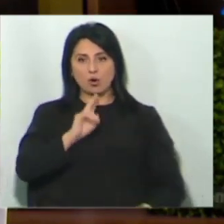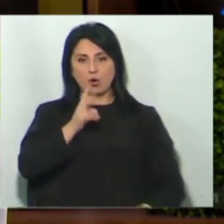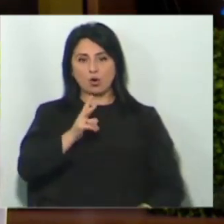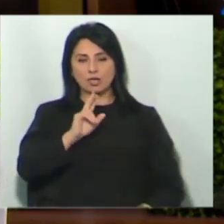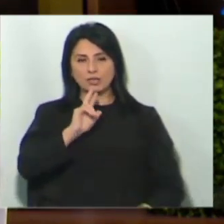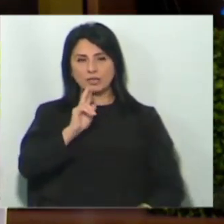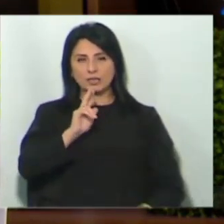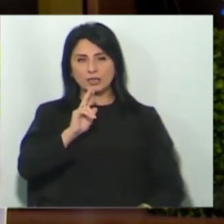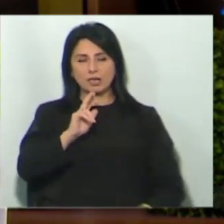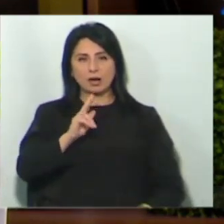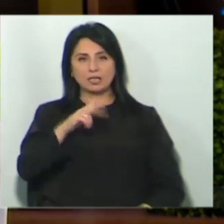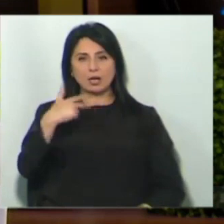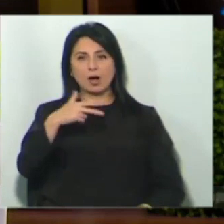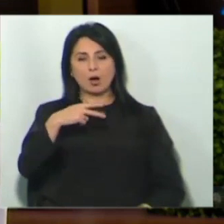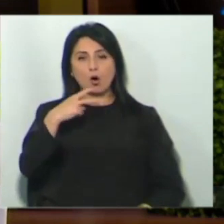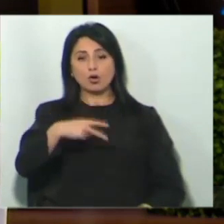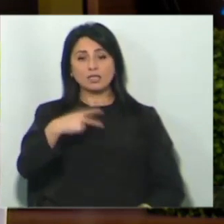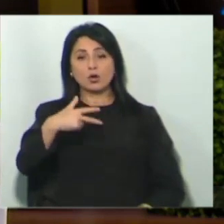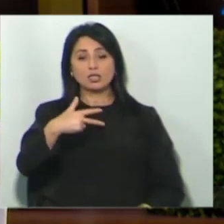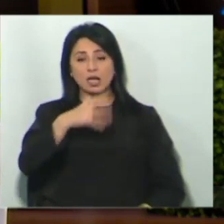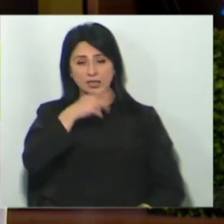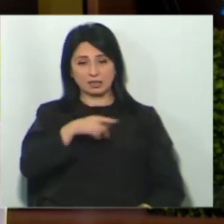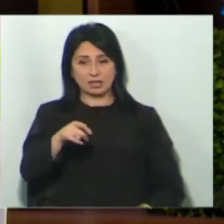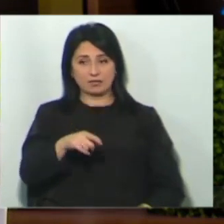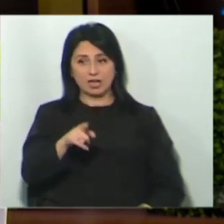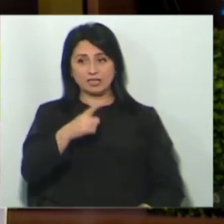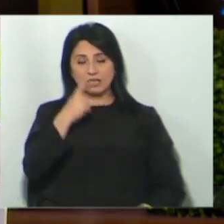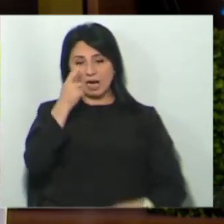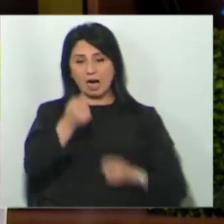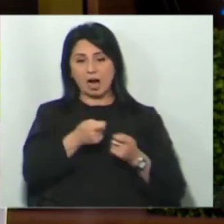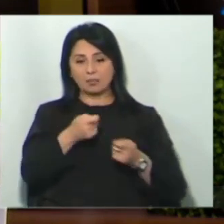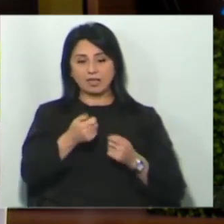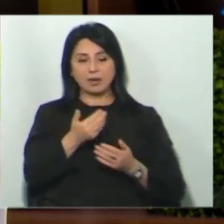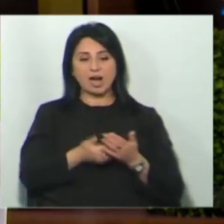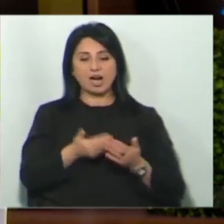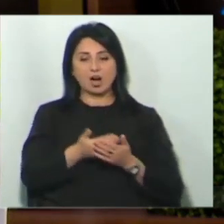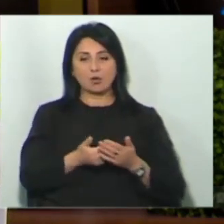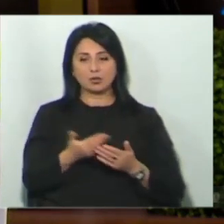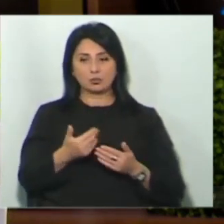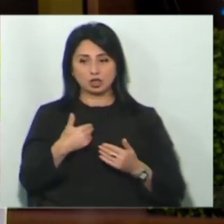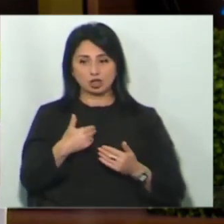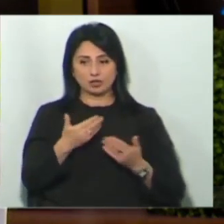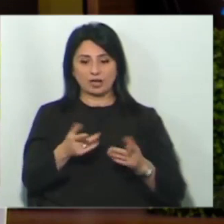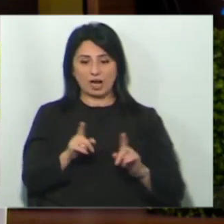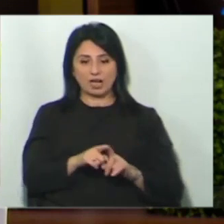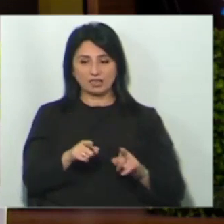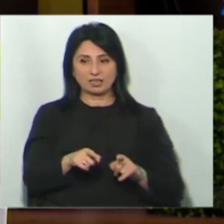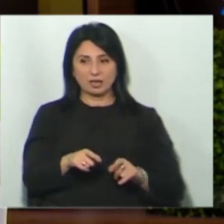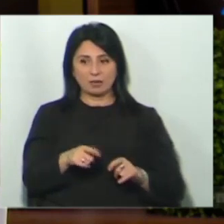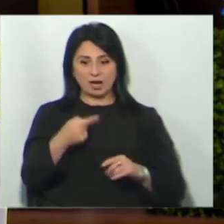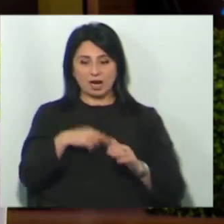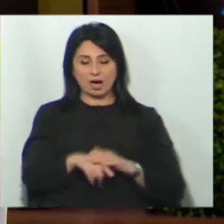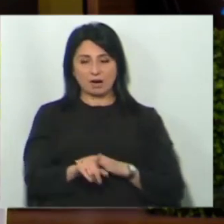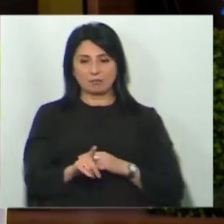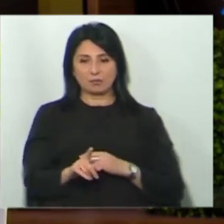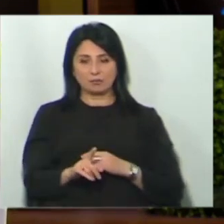2-3 ათეული წლების განმავლობაში. Და აი ის გაფრთხილება, ის რეკომენდაციები, რომელსაც ჩვენ ასე ვთქვათ ამის გამო